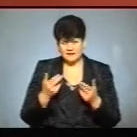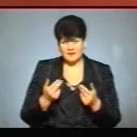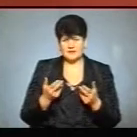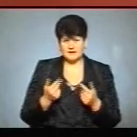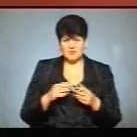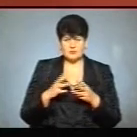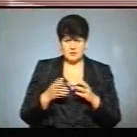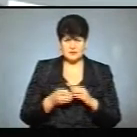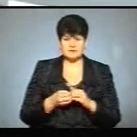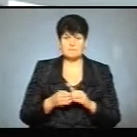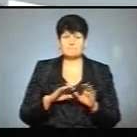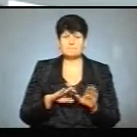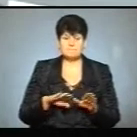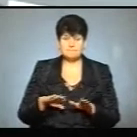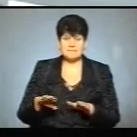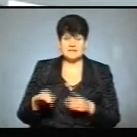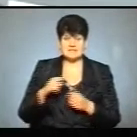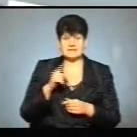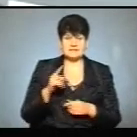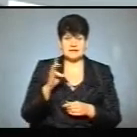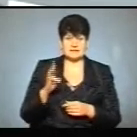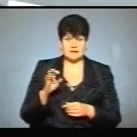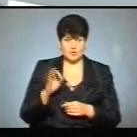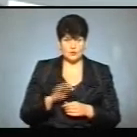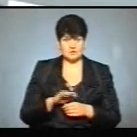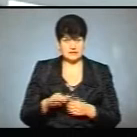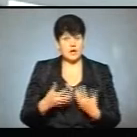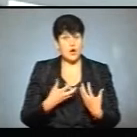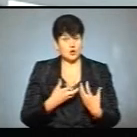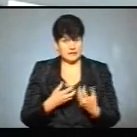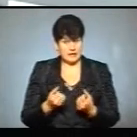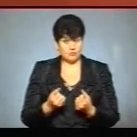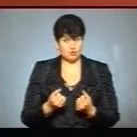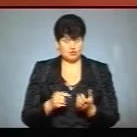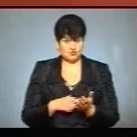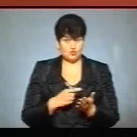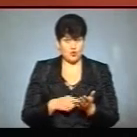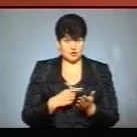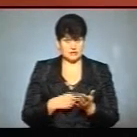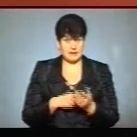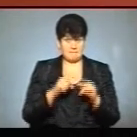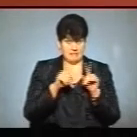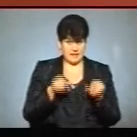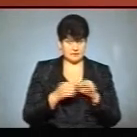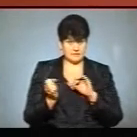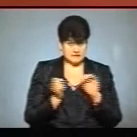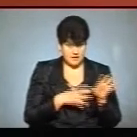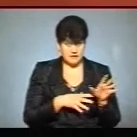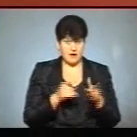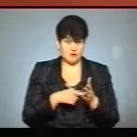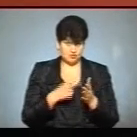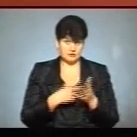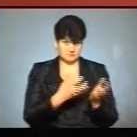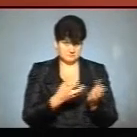але після ЗНО учні отримують зошити, бланки вони здають, а зошити